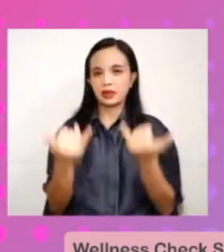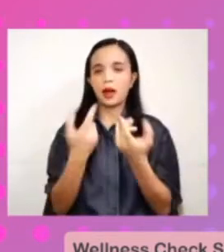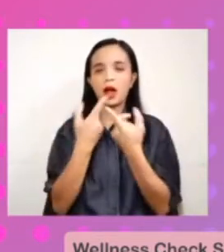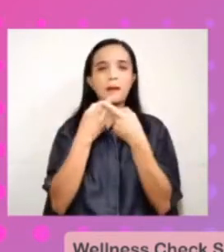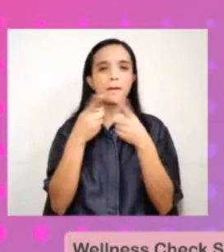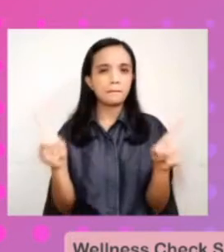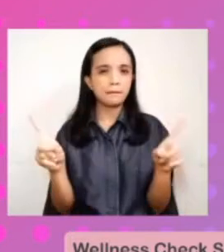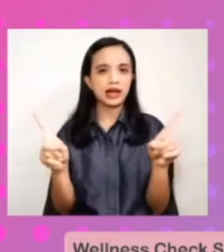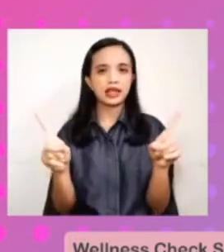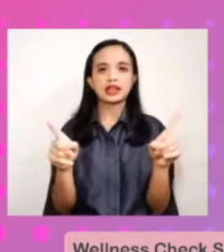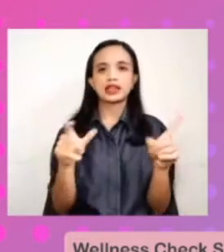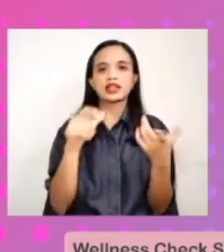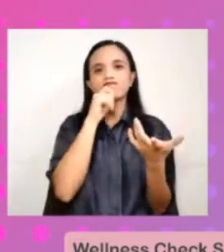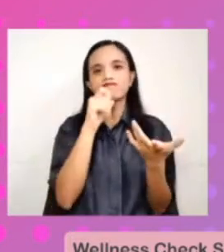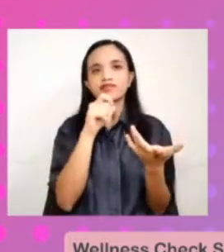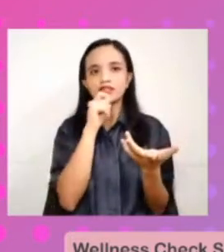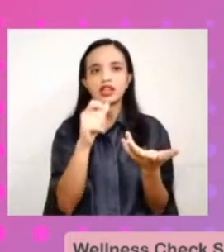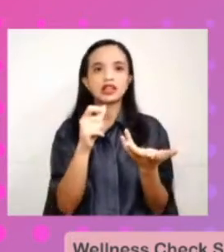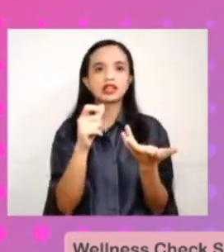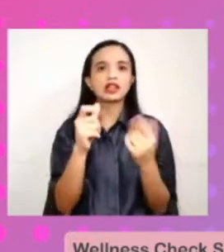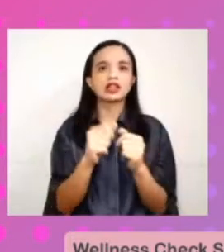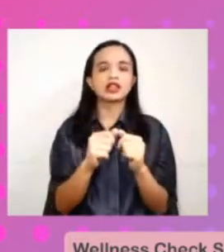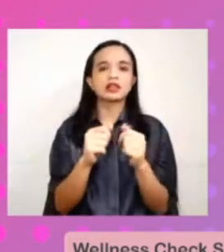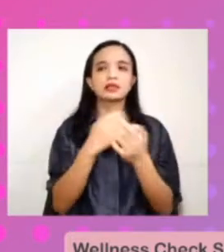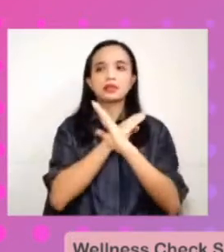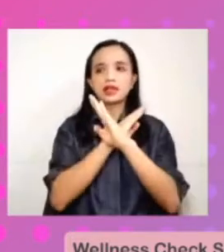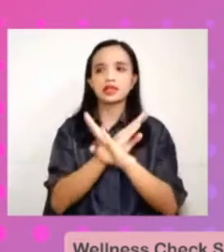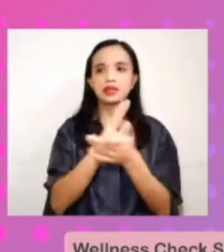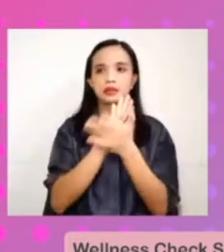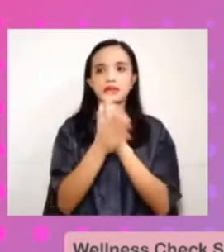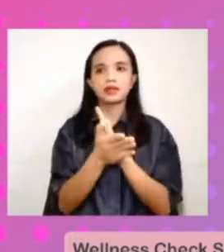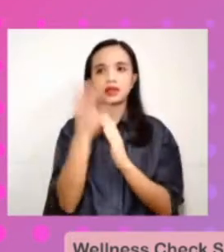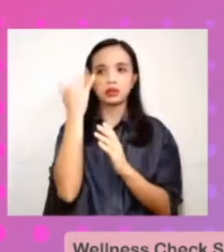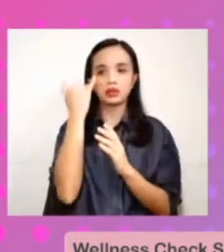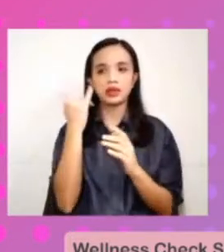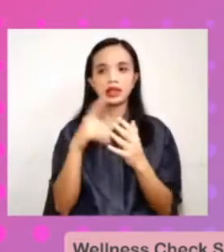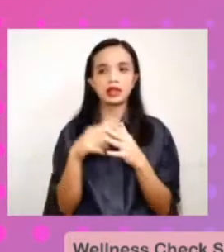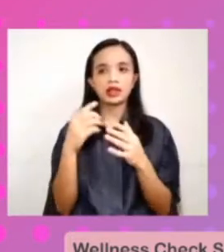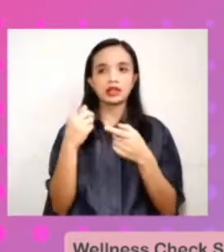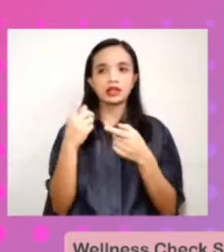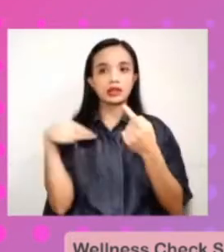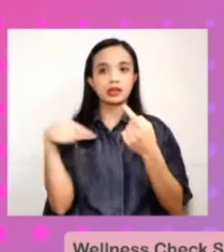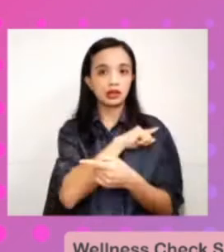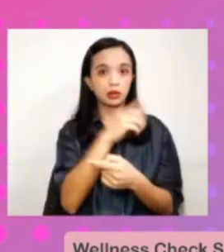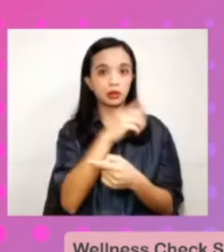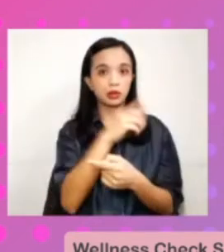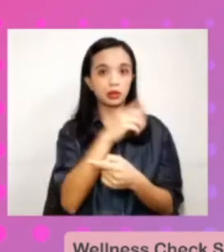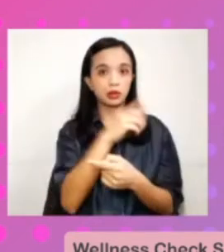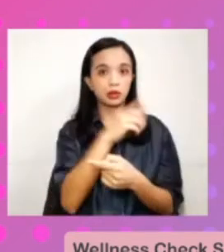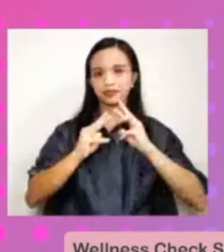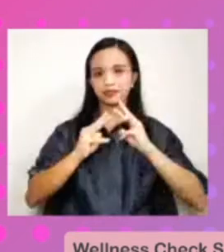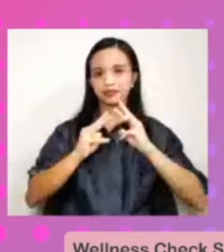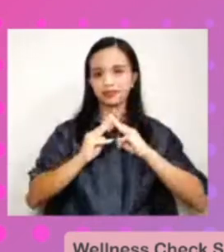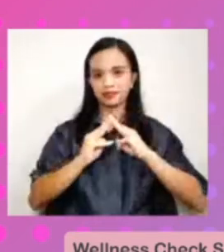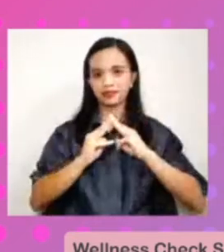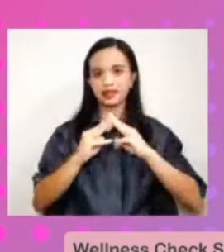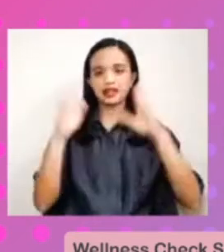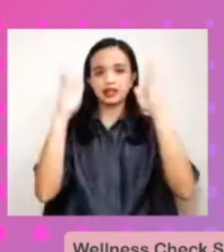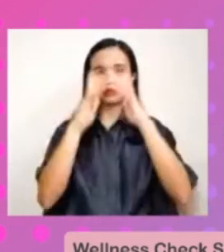Magandang araw po sa ating lahat. Welcome po sa ating Wellness Check Series Season 2, Episode 2.